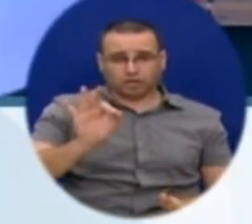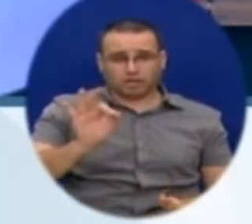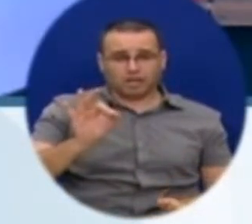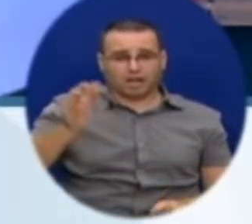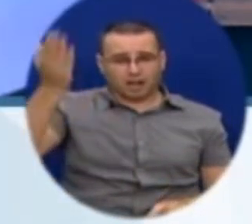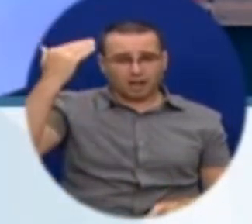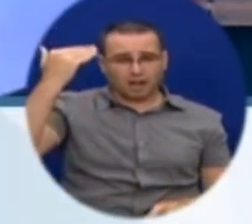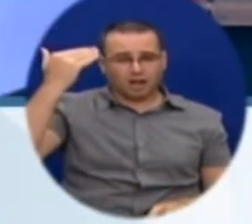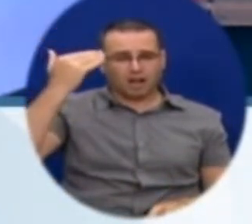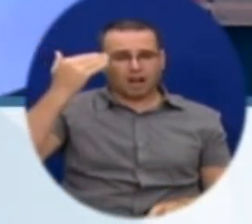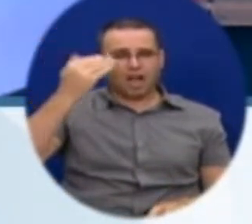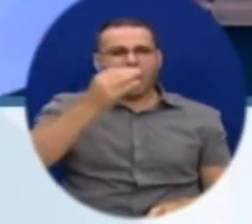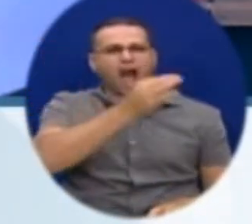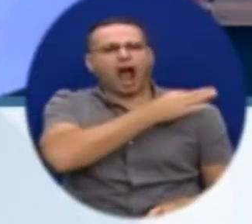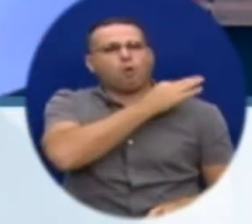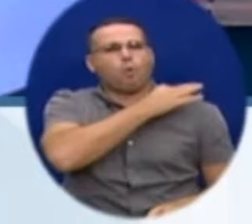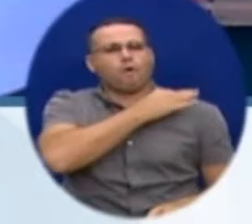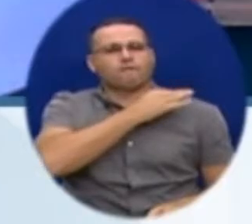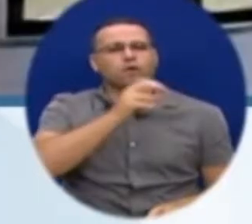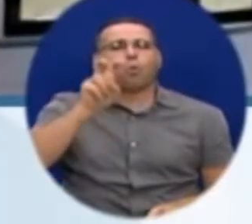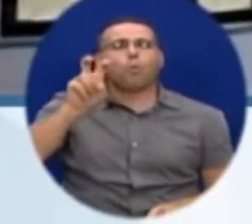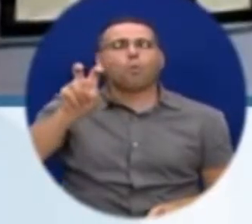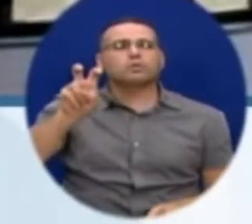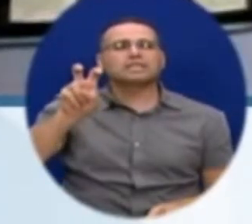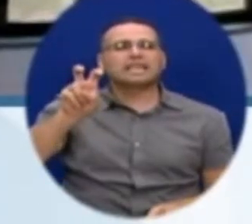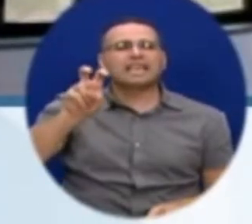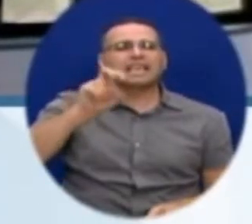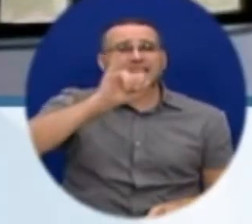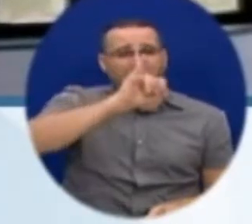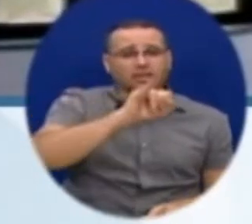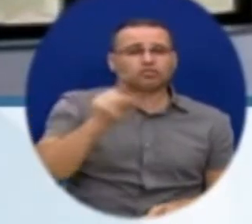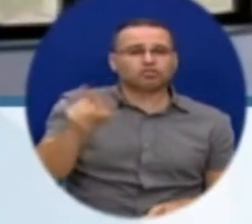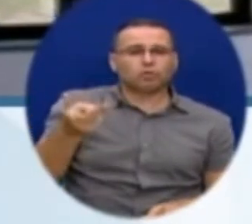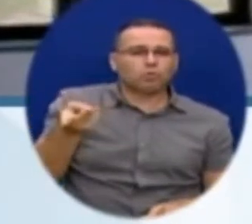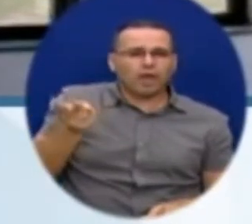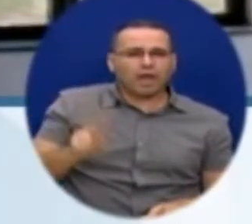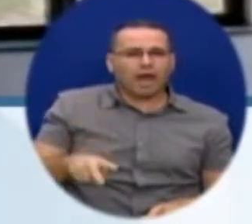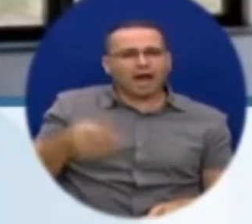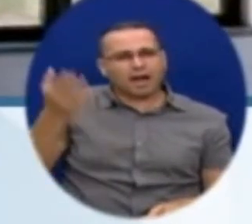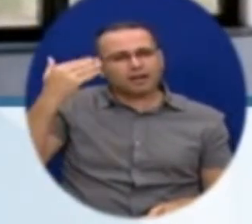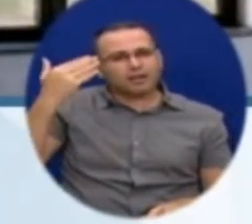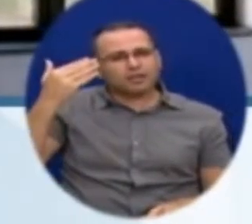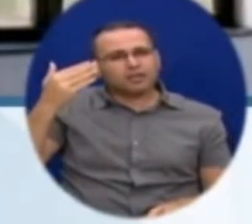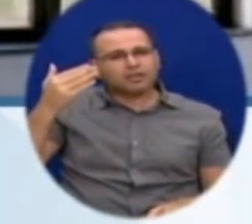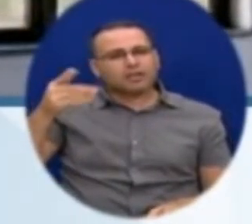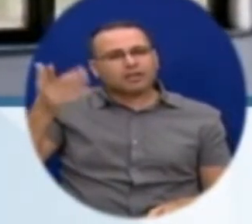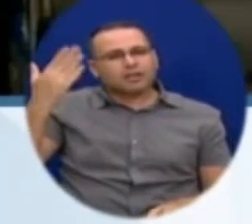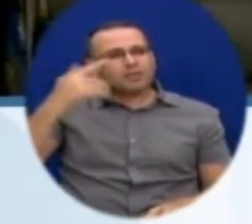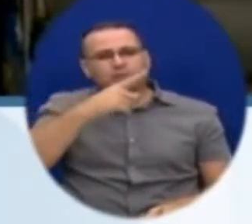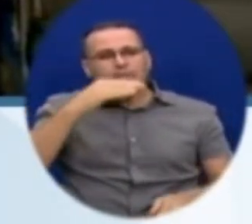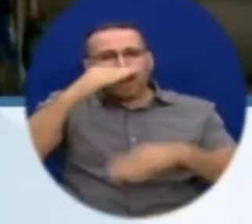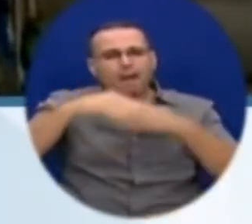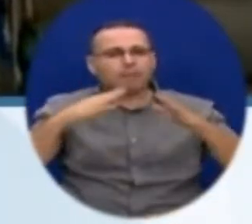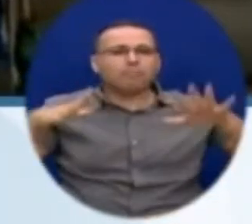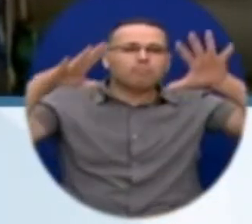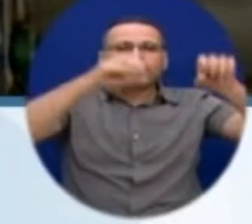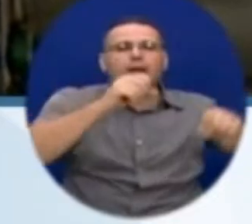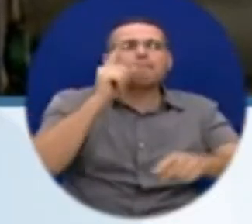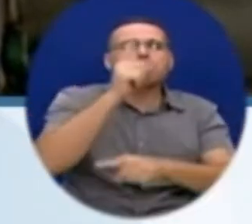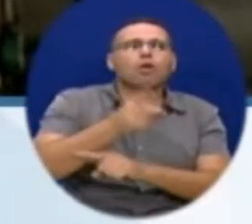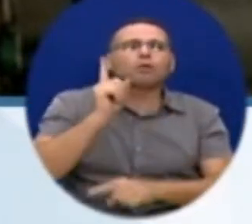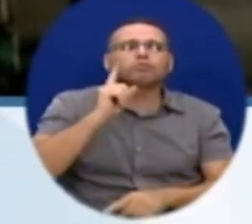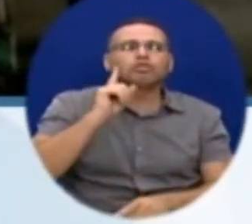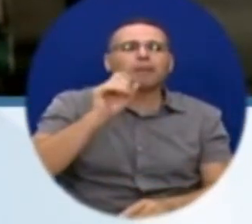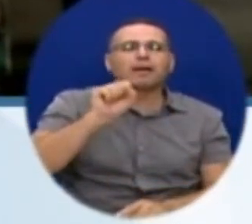יאירי, זיכרונו לברכה, שנהרג בפריצה למלון סבוי. כאילו, זה סוג של נטל מבחינתך, שאתה נושא גם